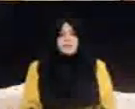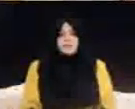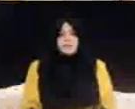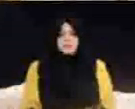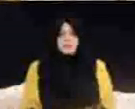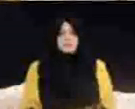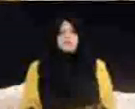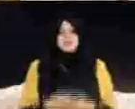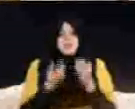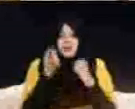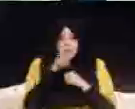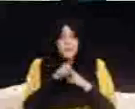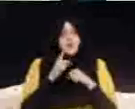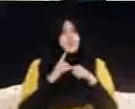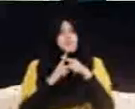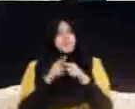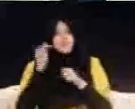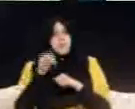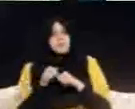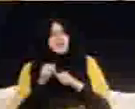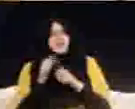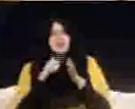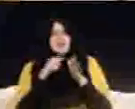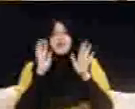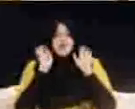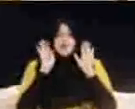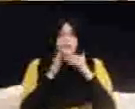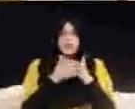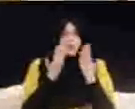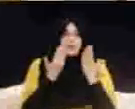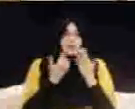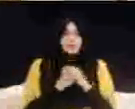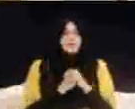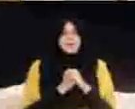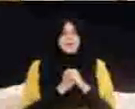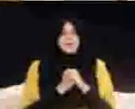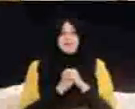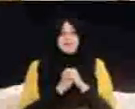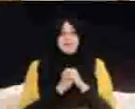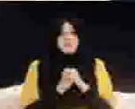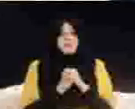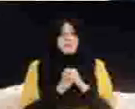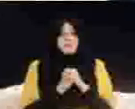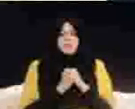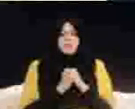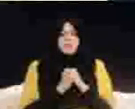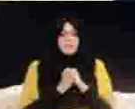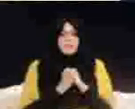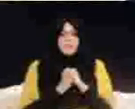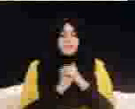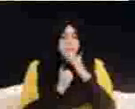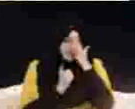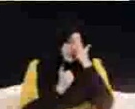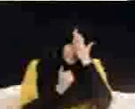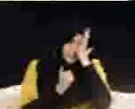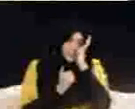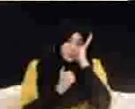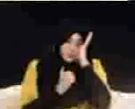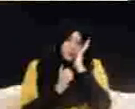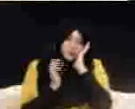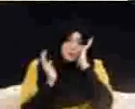الرغيبة صلي الفريضة. وهنا كاين فقه أولويات يتدخل في ضبط الأمور. تقول عن